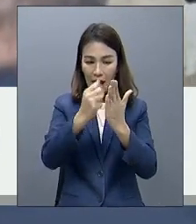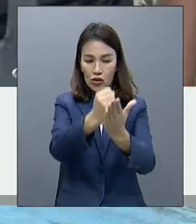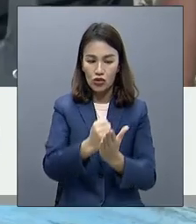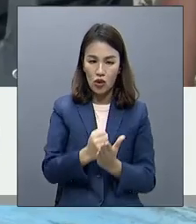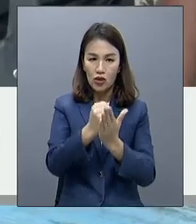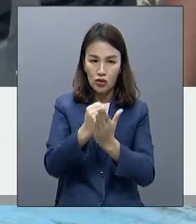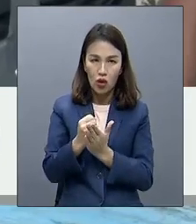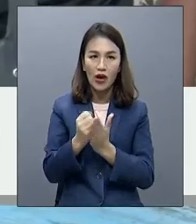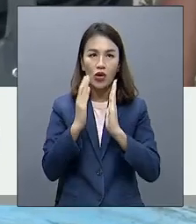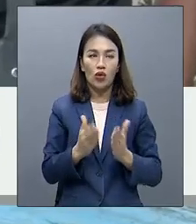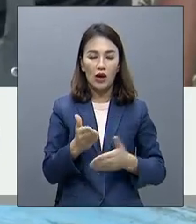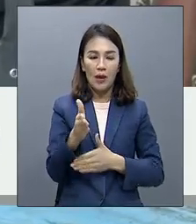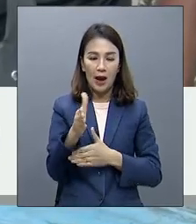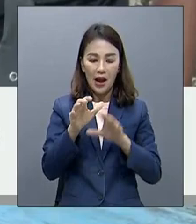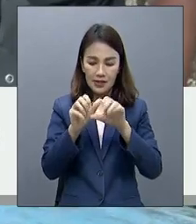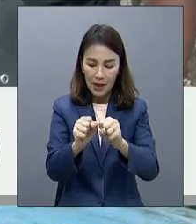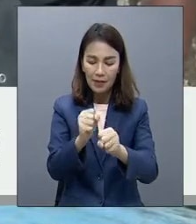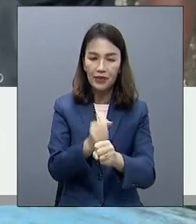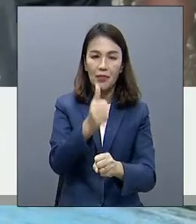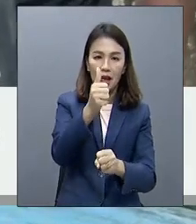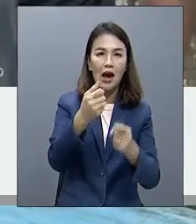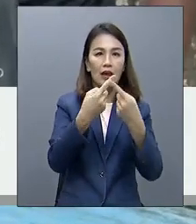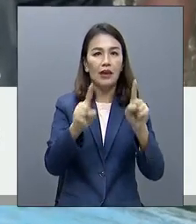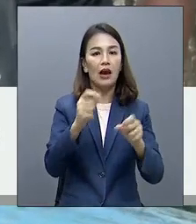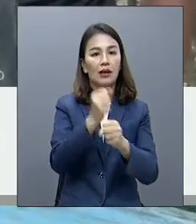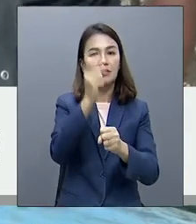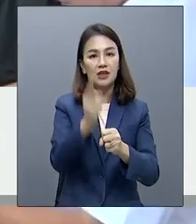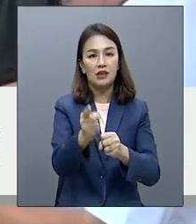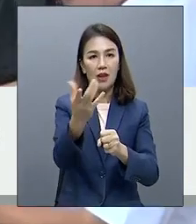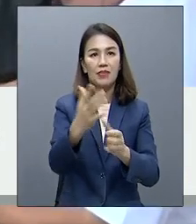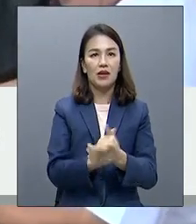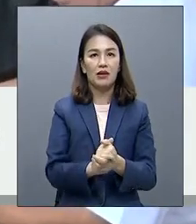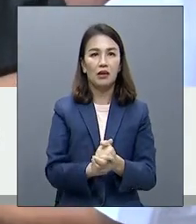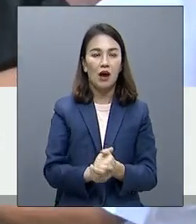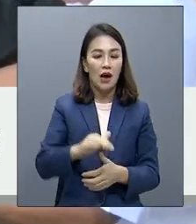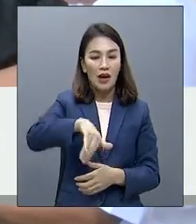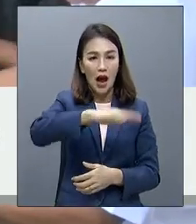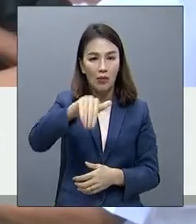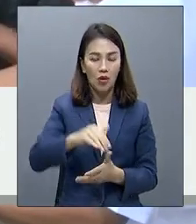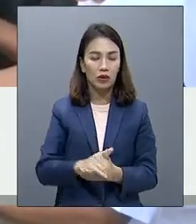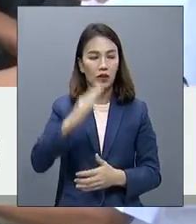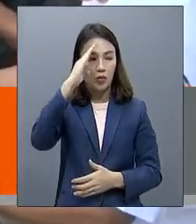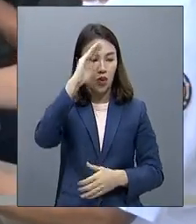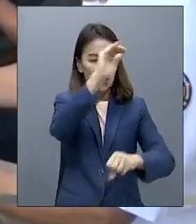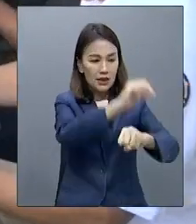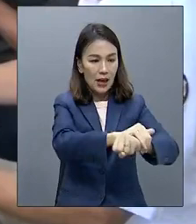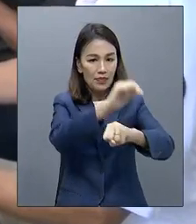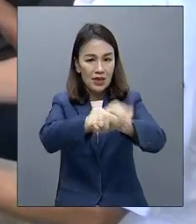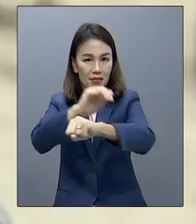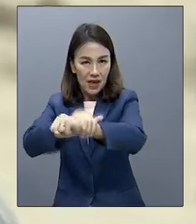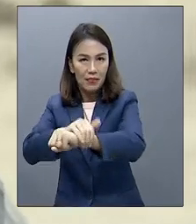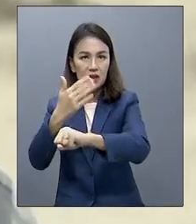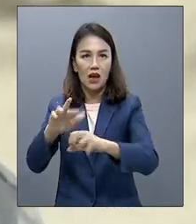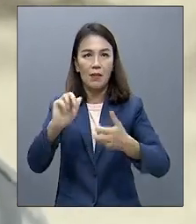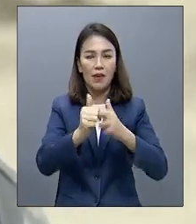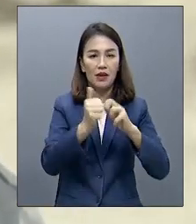ทำกินได้ไม่บรรลุตามที่ตกลงกันไว้เจ้าหน้าที่ยังจับชาวประมงที่ออกไปประกอบอาชีพสร้างความเดือดร้อนและ